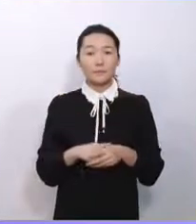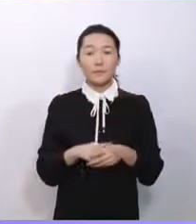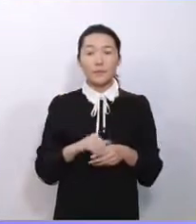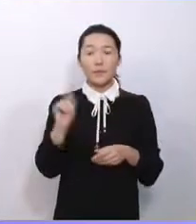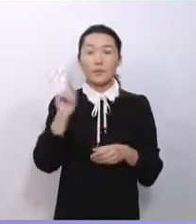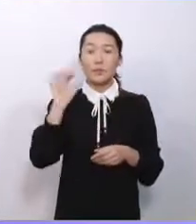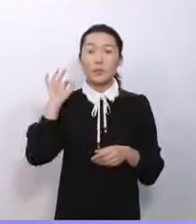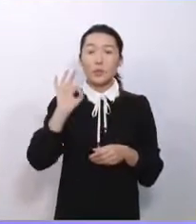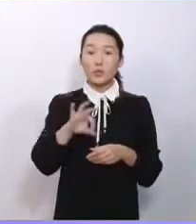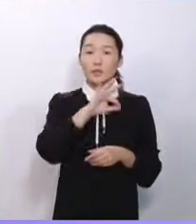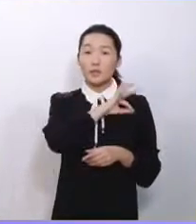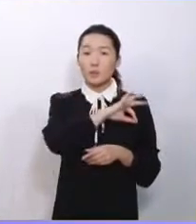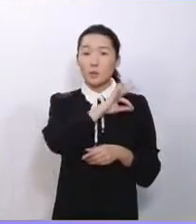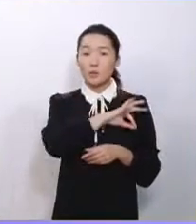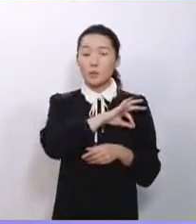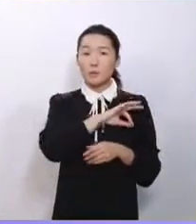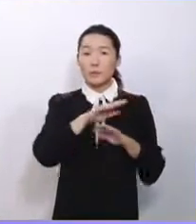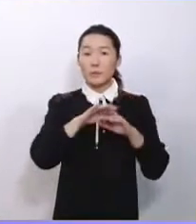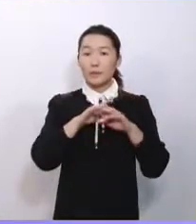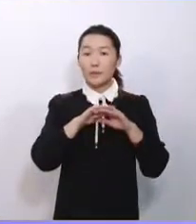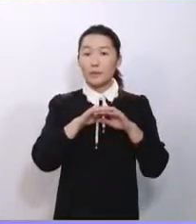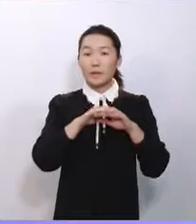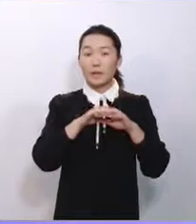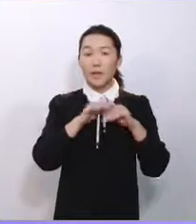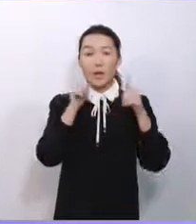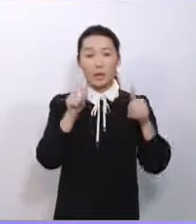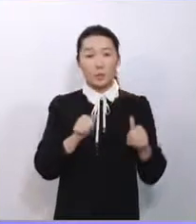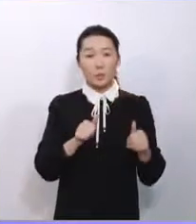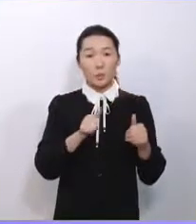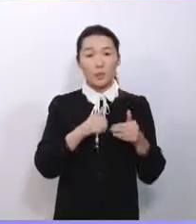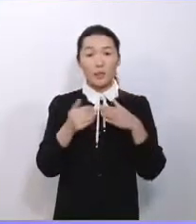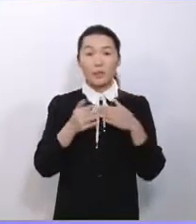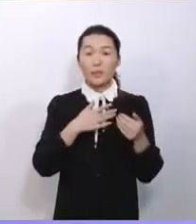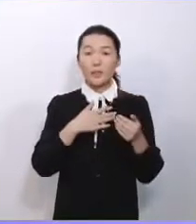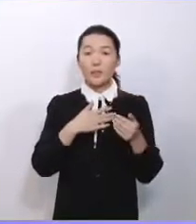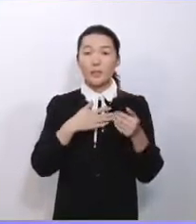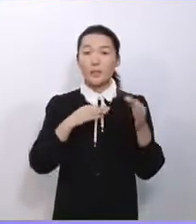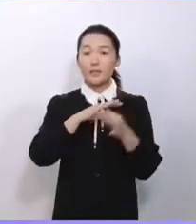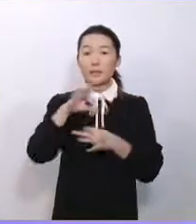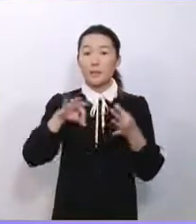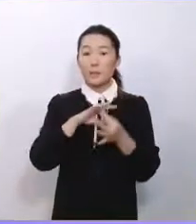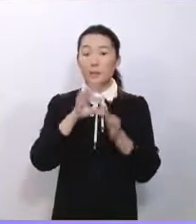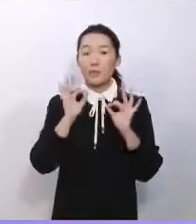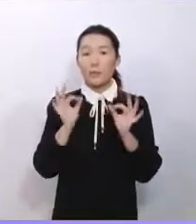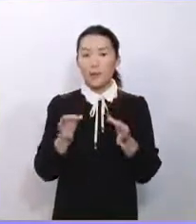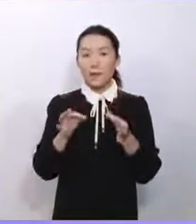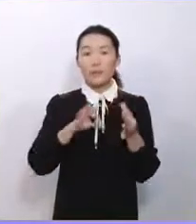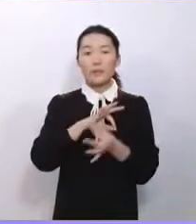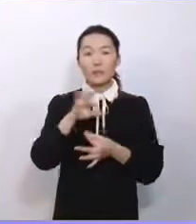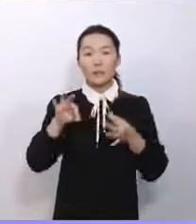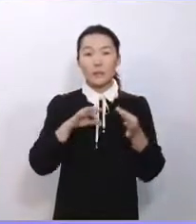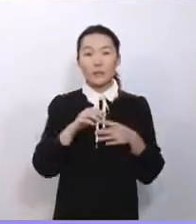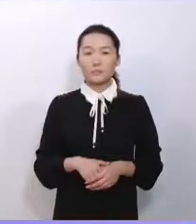Что часто используем на математике – рисунок или схему? Правильно, схему.